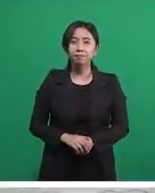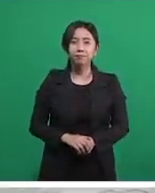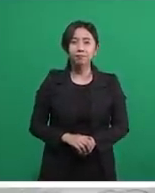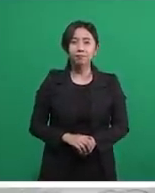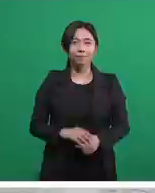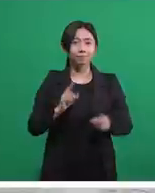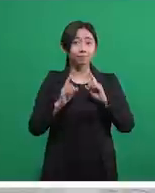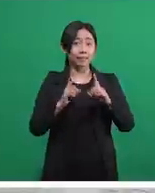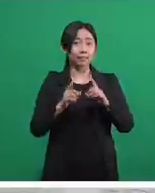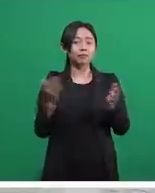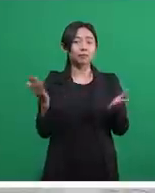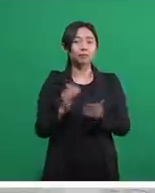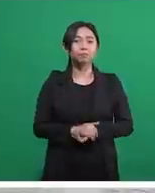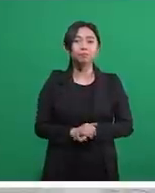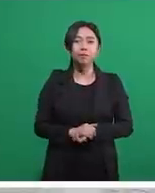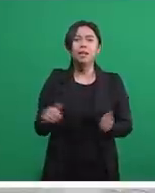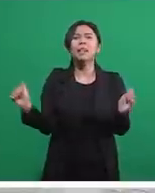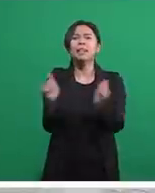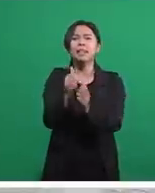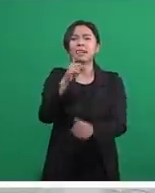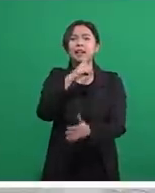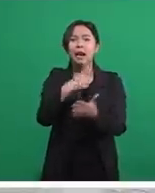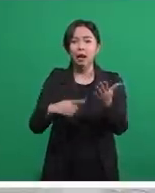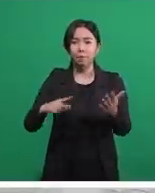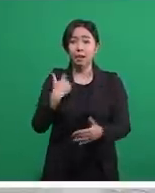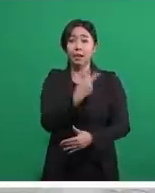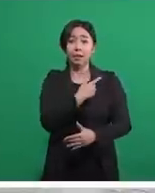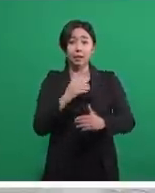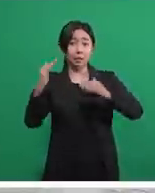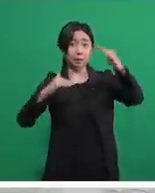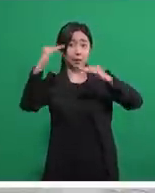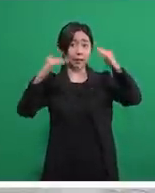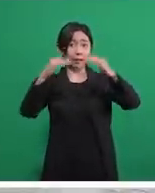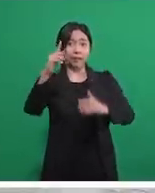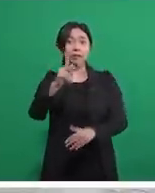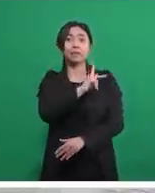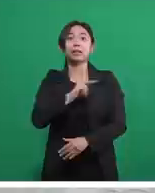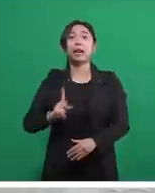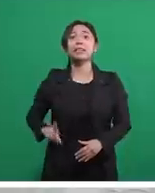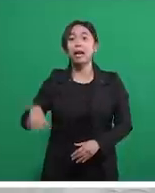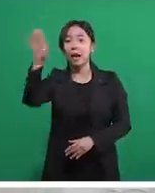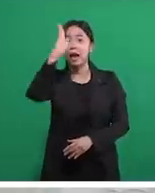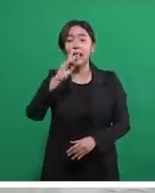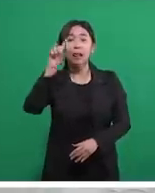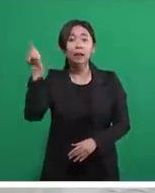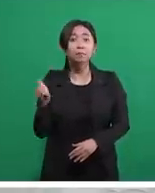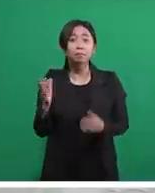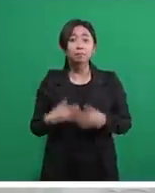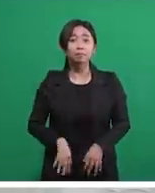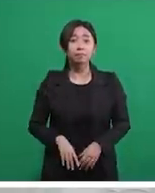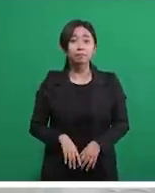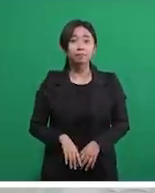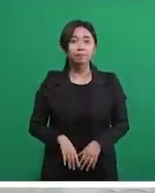Katanya lagi, dengan apakah hendak kita membandingkan kerajaan Allah itu? Atau